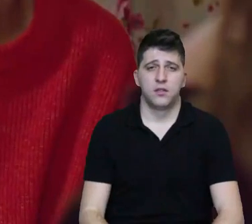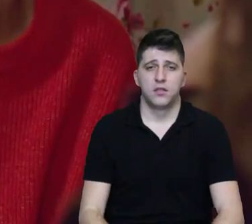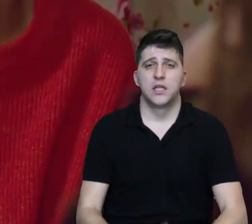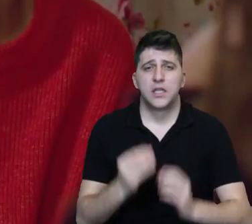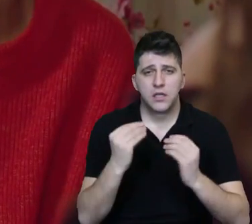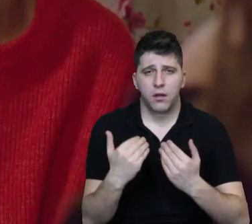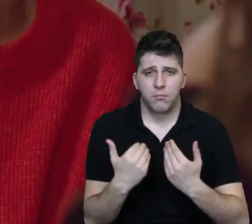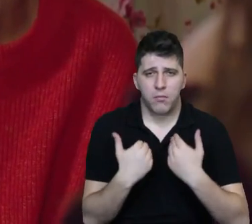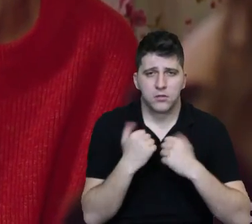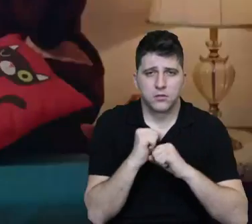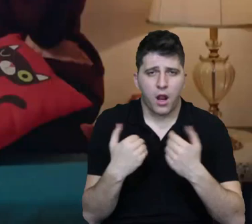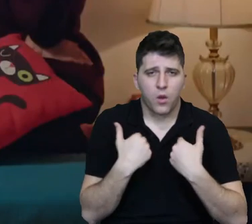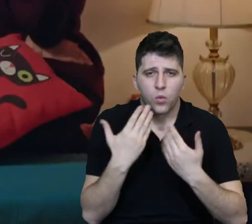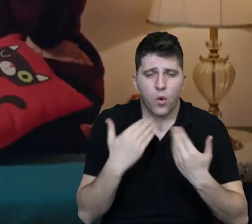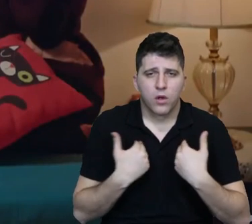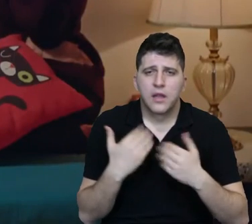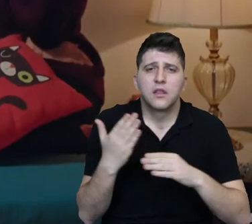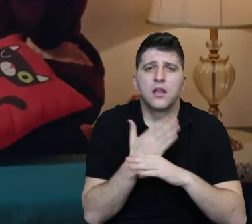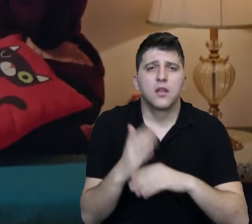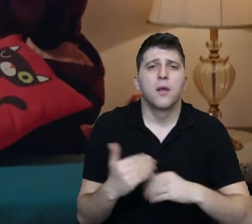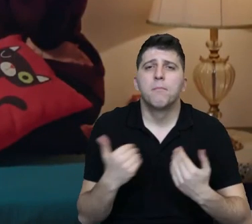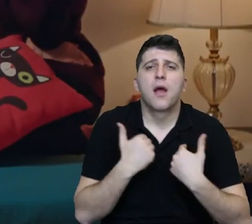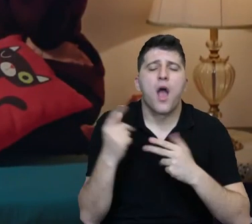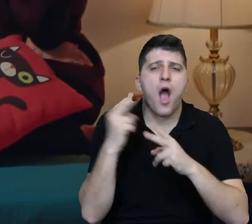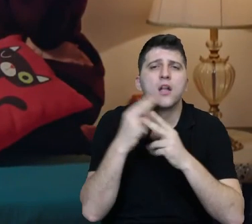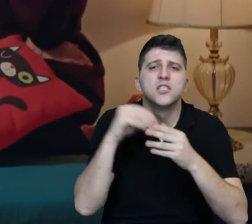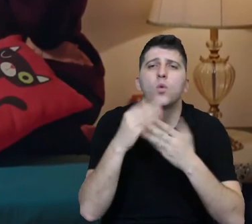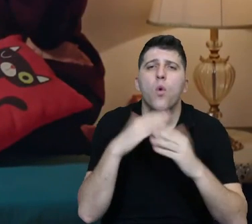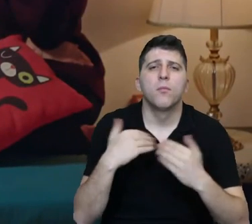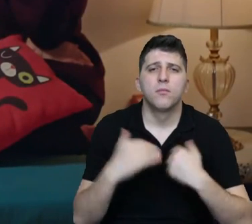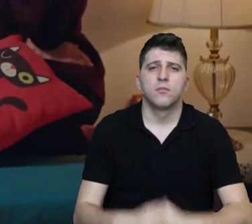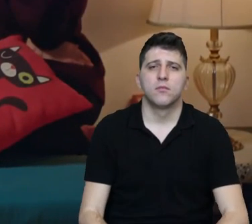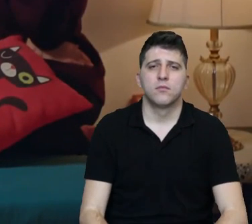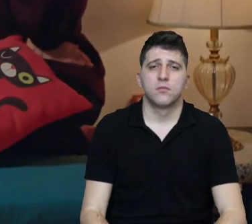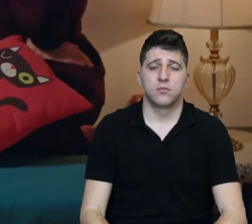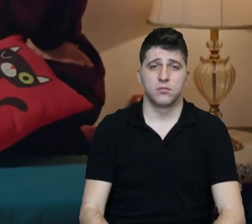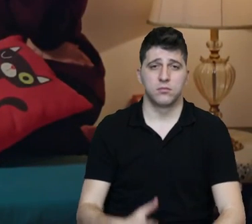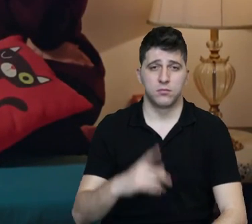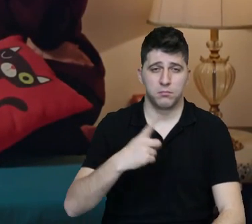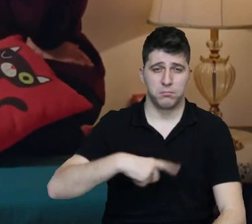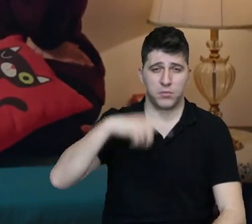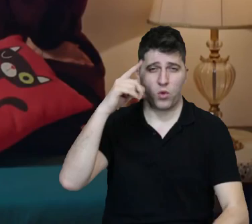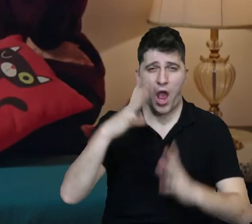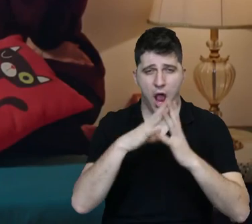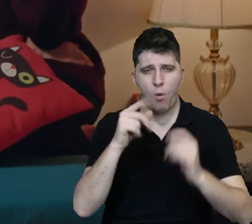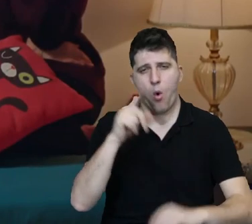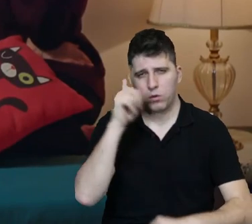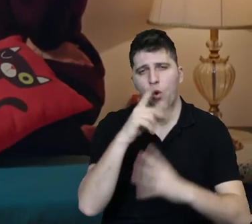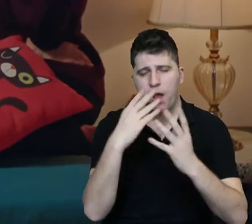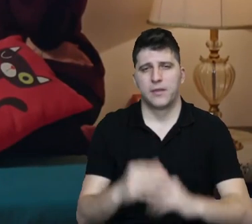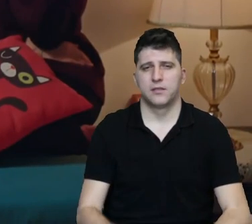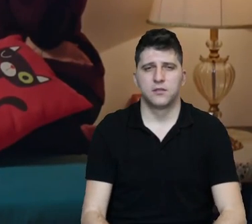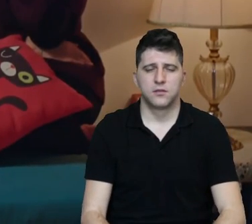de asıl beni harcadınız ya. Niyeymiş? Ben niye yokum hayalde? Canım, bütün gün ortalarda olmadığın için olabilir mi?